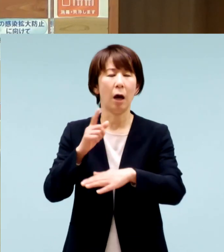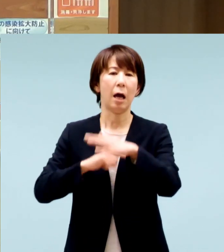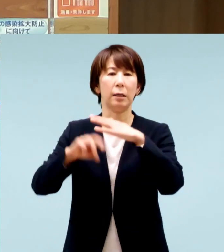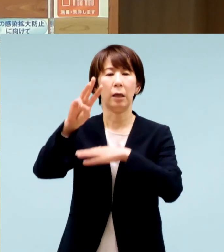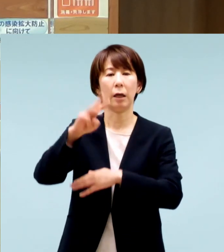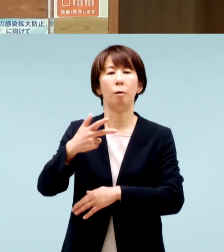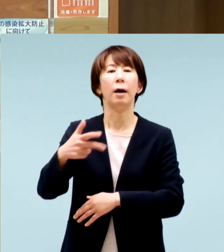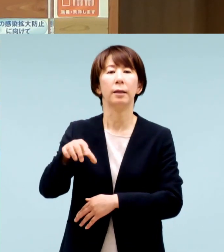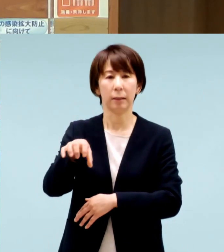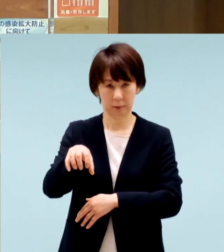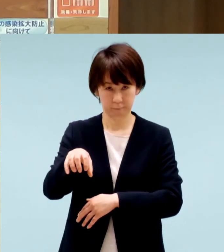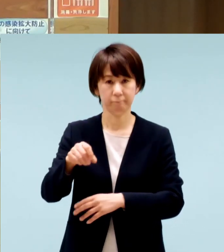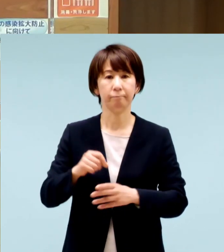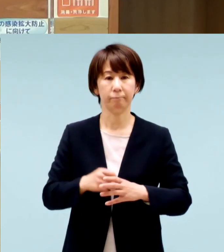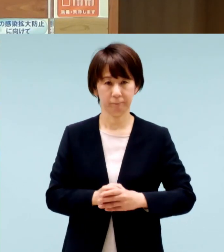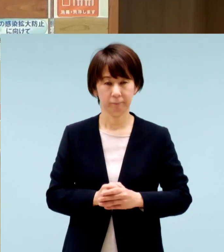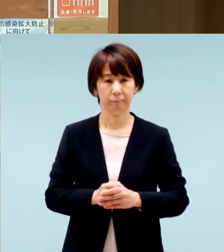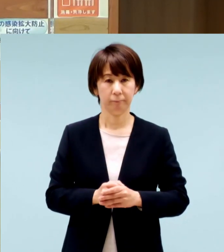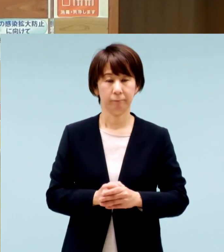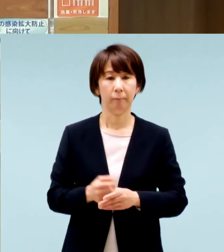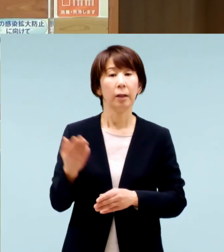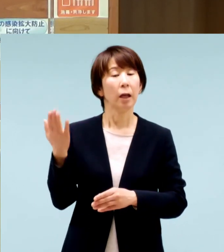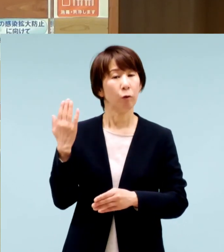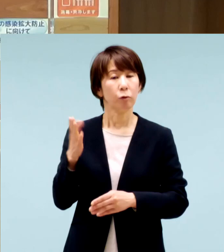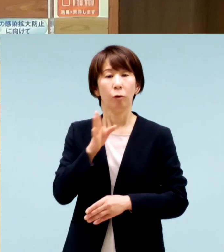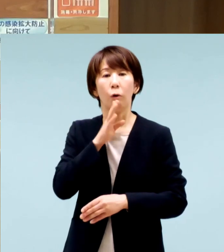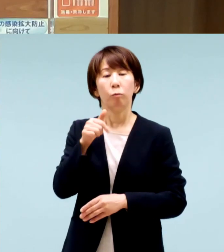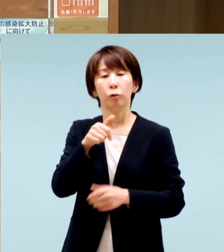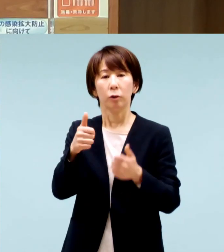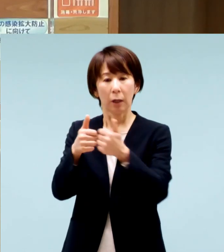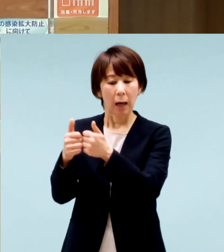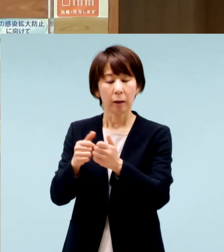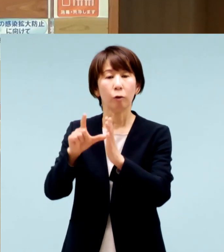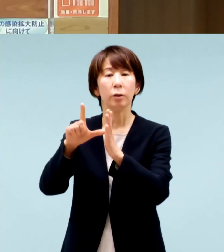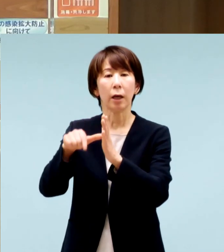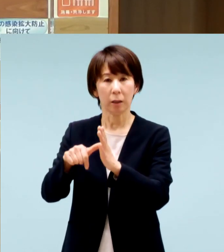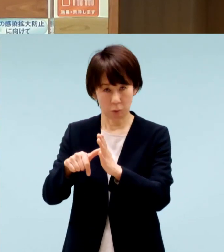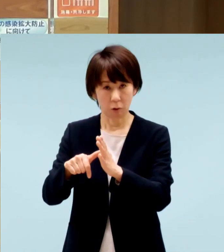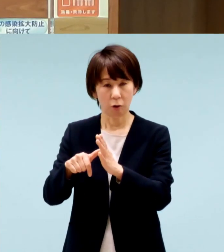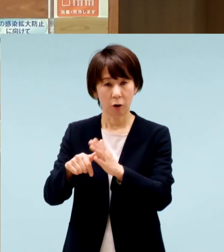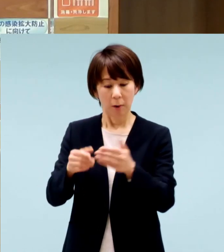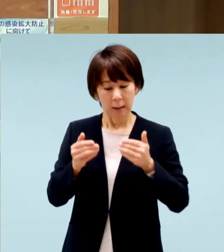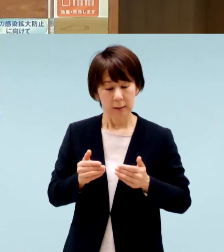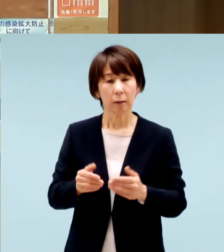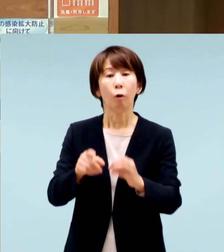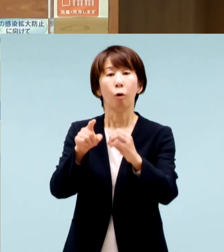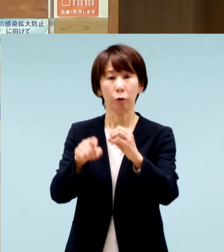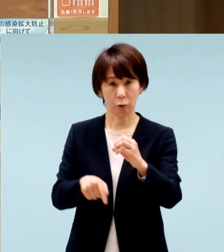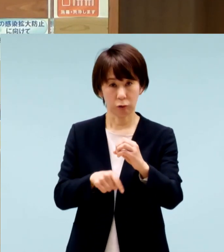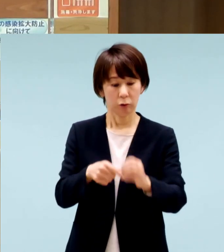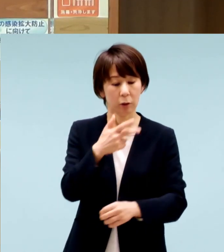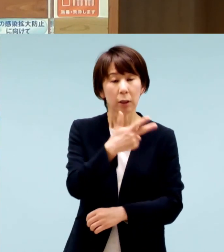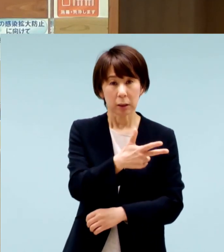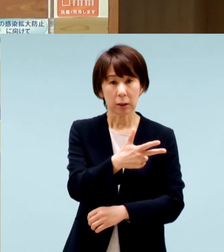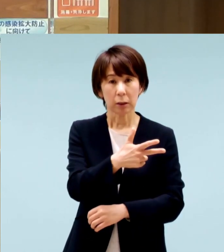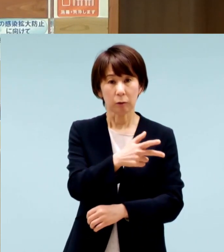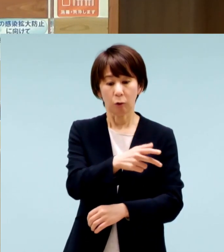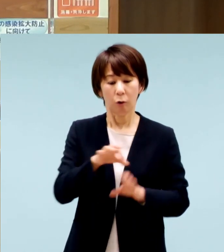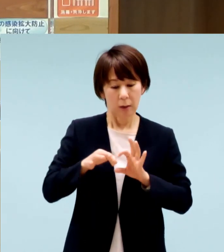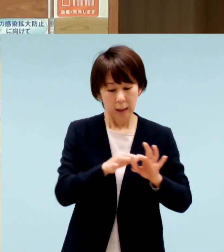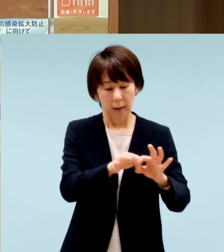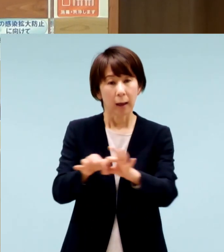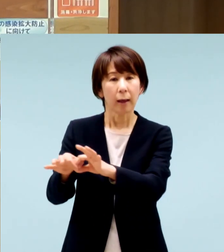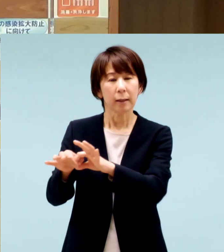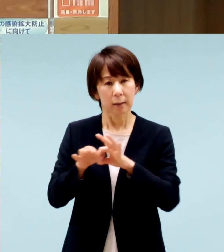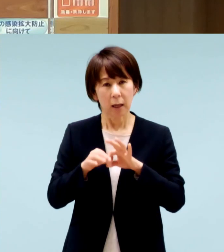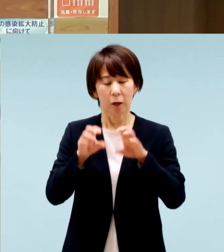どの対策本部会議でも市と振興局と連携して、呼びかけを続けていくというお話がありまし